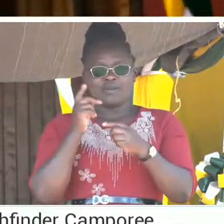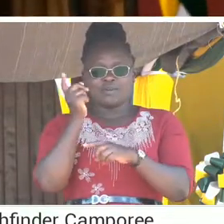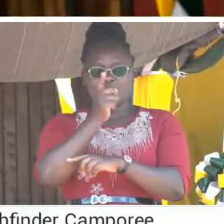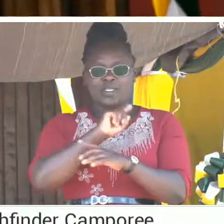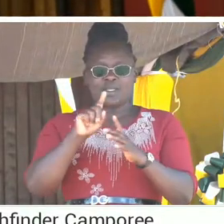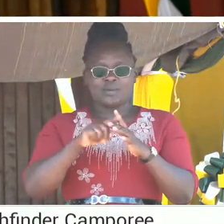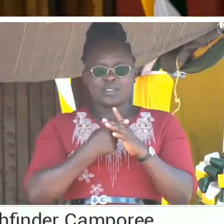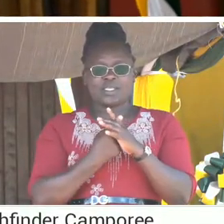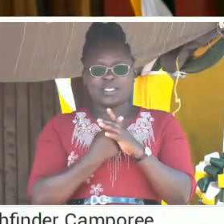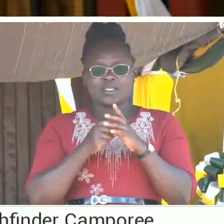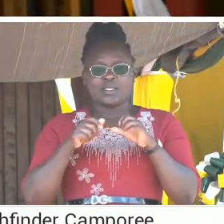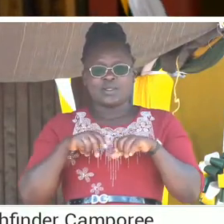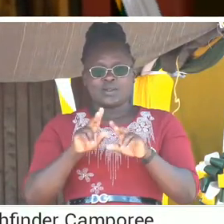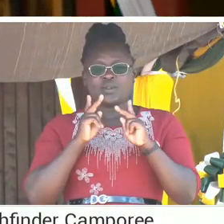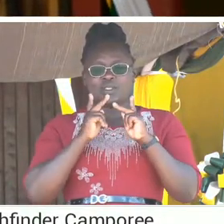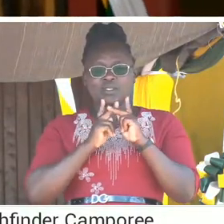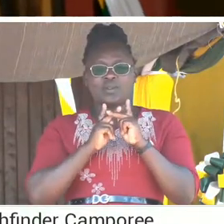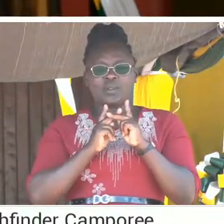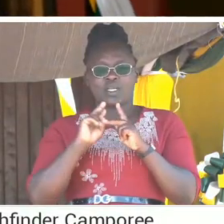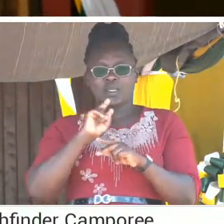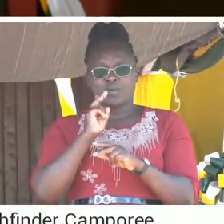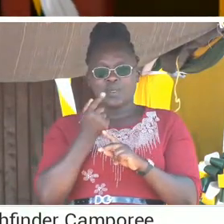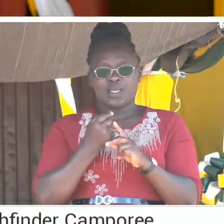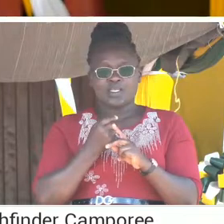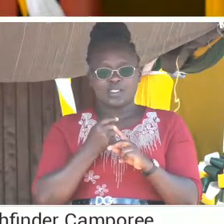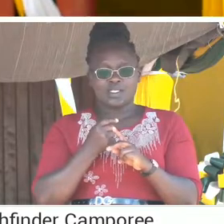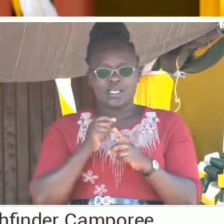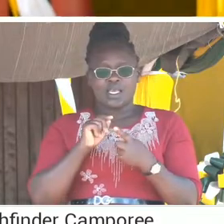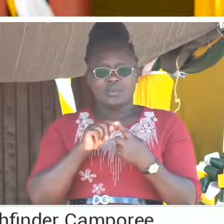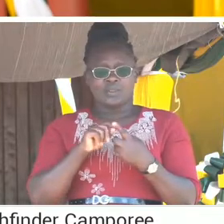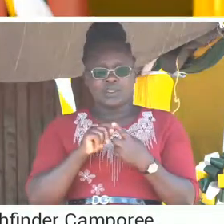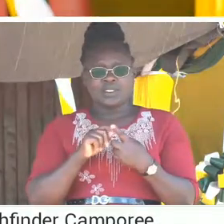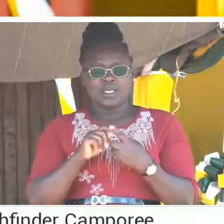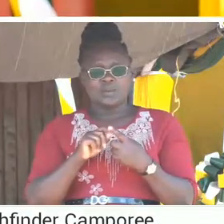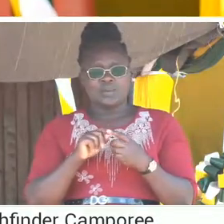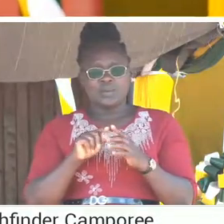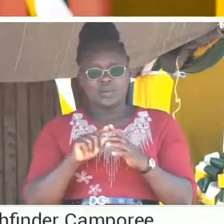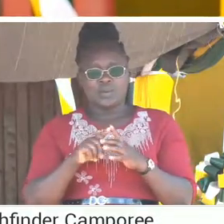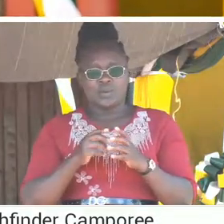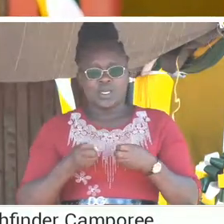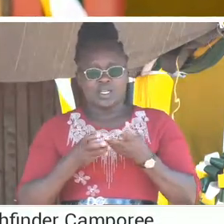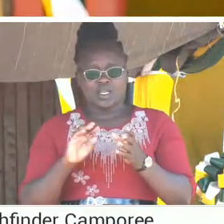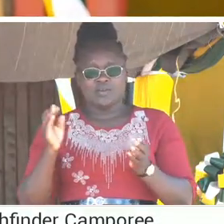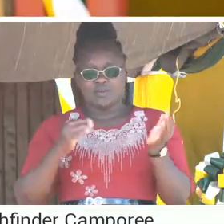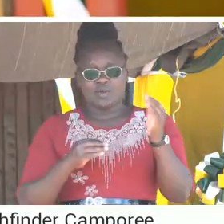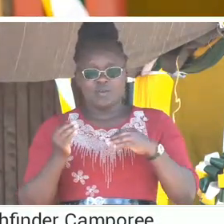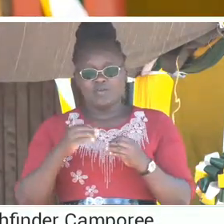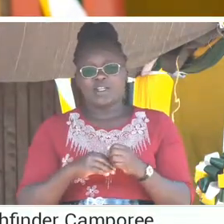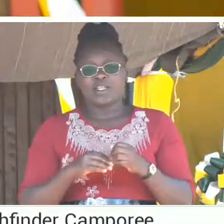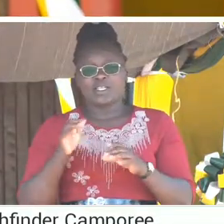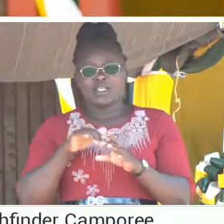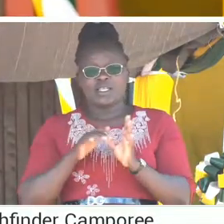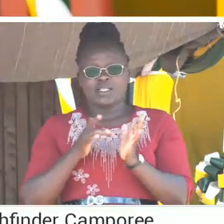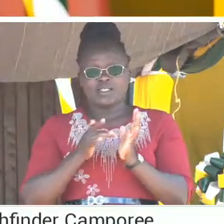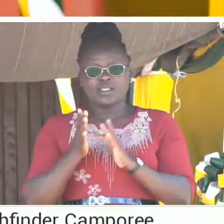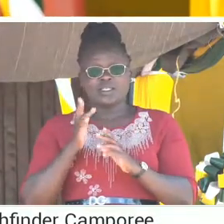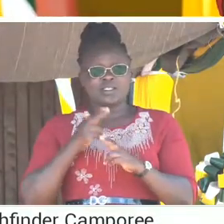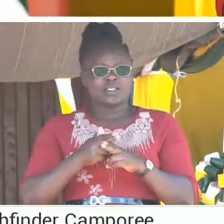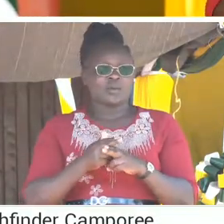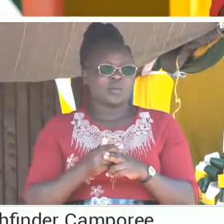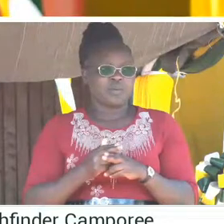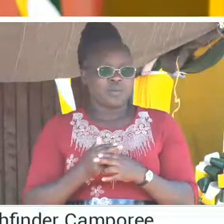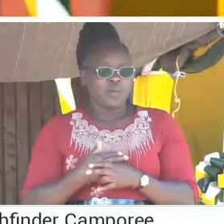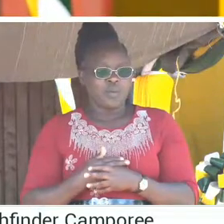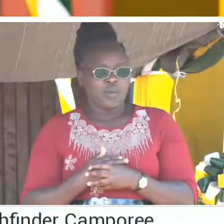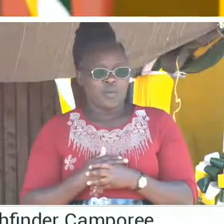Naomba utulinde tutakapomaliza kusanya sadaka. Naomba utulinde na katika jina la Yesu, naomba nikiamini.